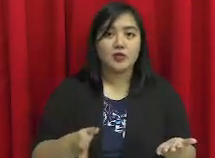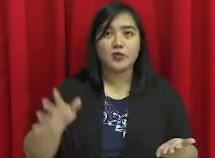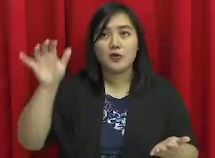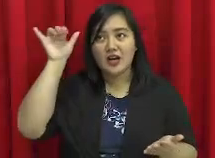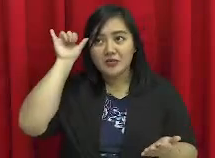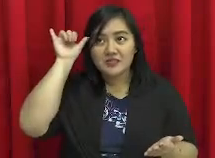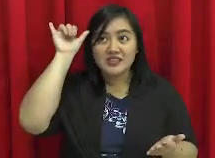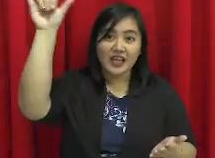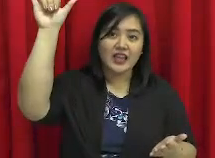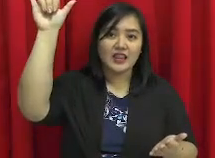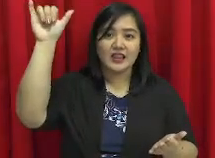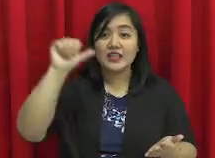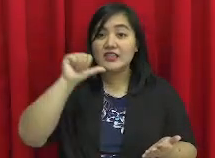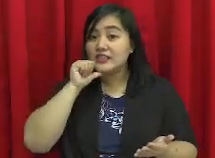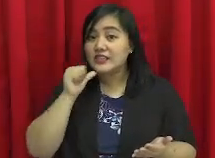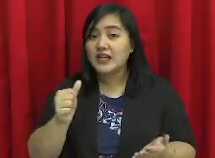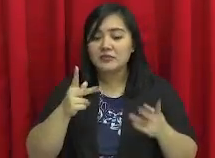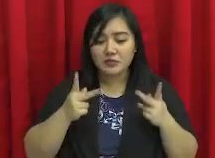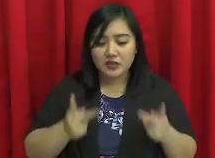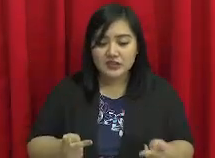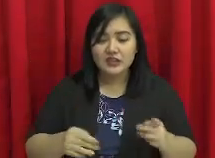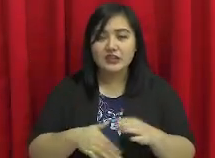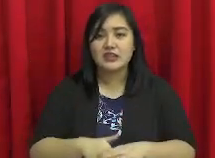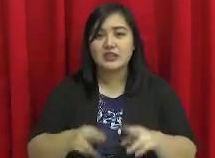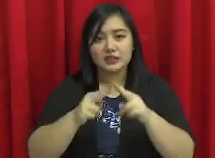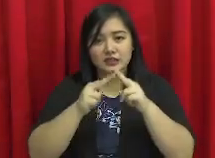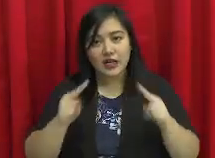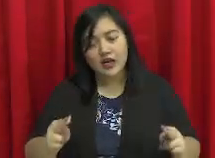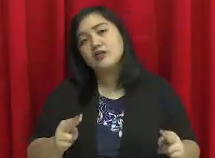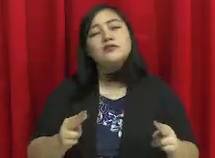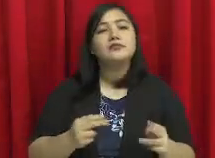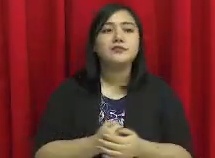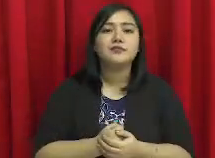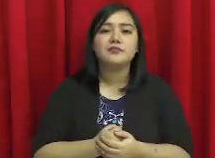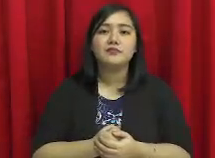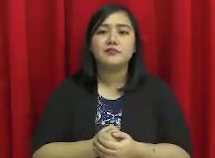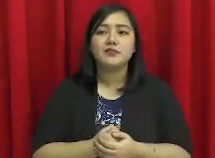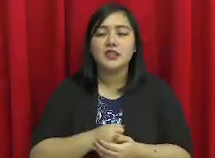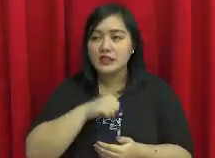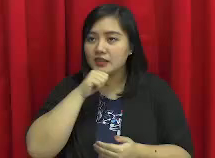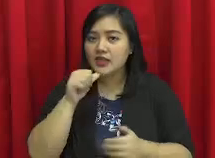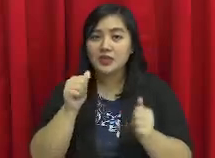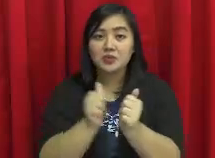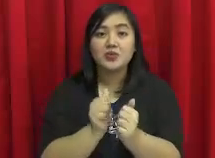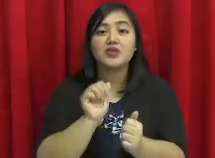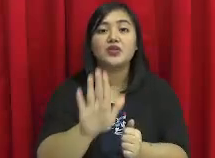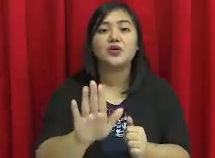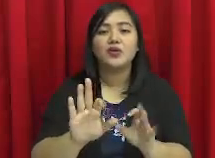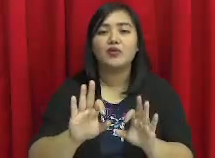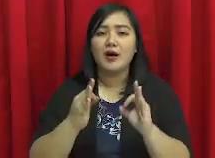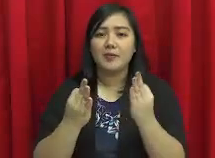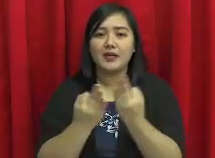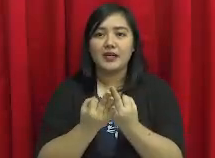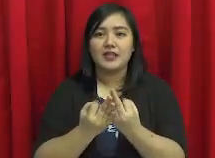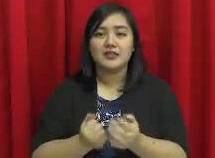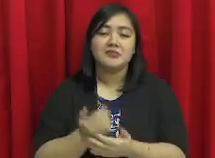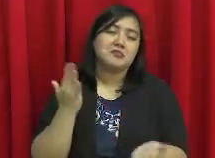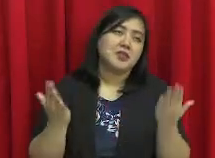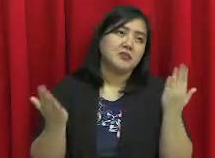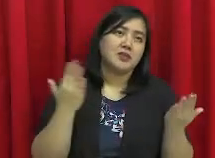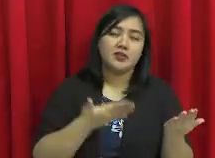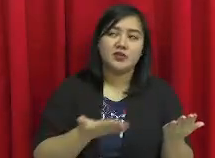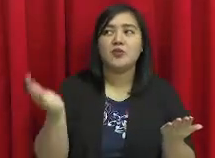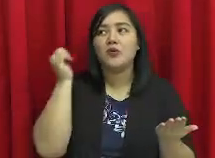very important po ito. You see? Yung pagiging, wala ka kasi, sa presensya mo, yun. Puro ka trabaho,